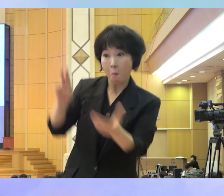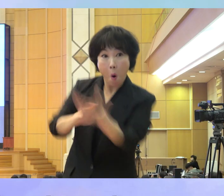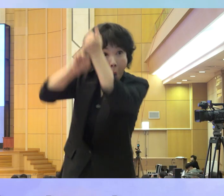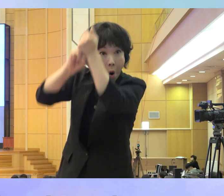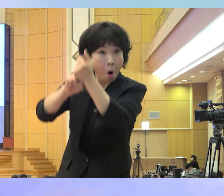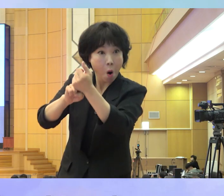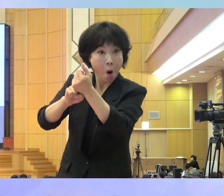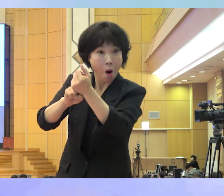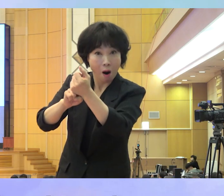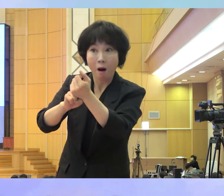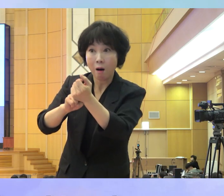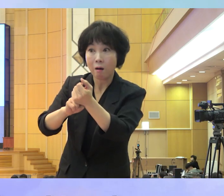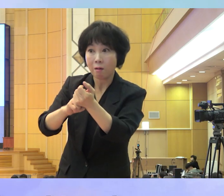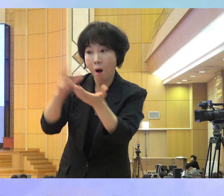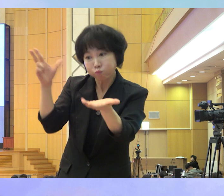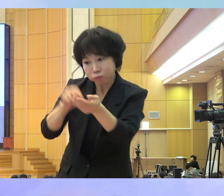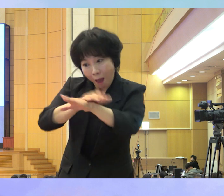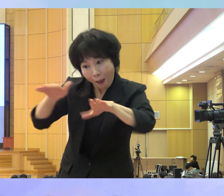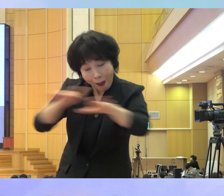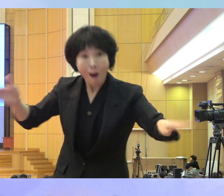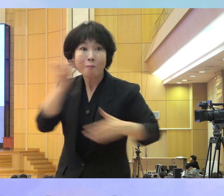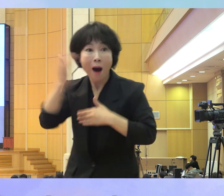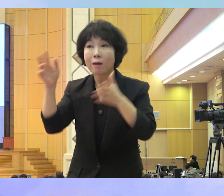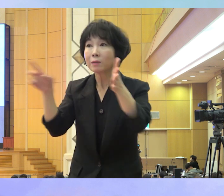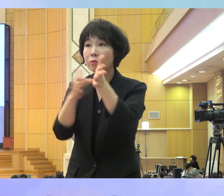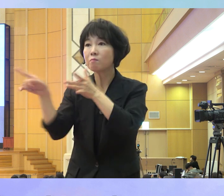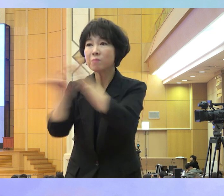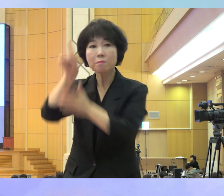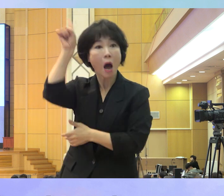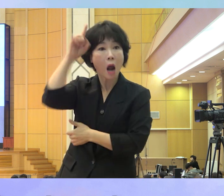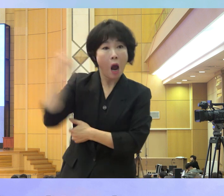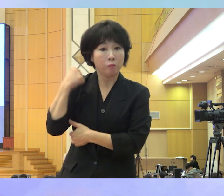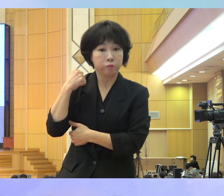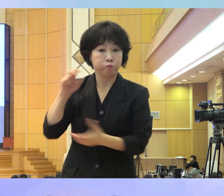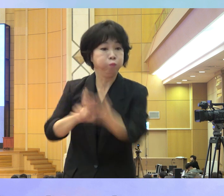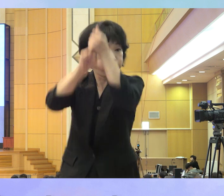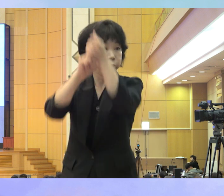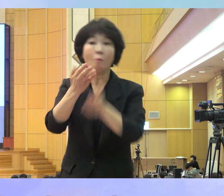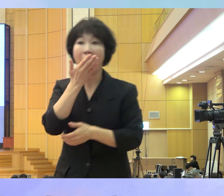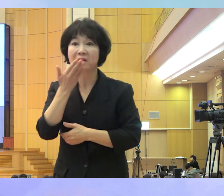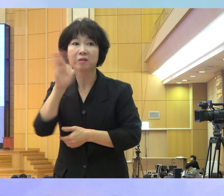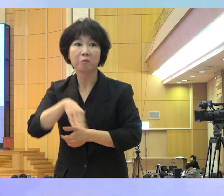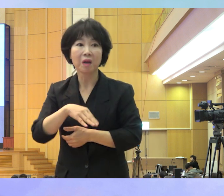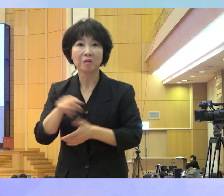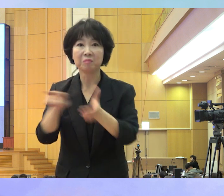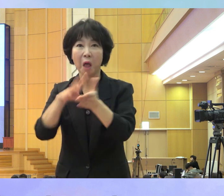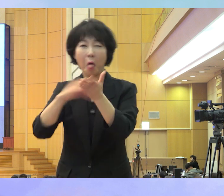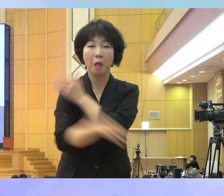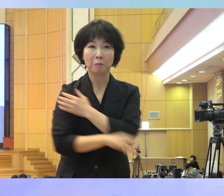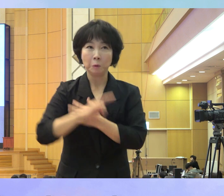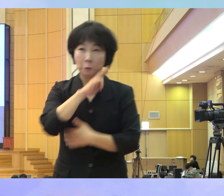역사, 기적의 역사 해결되고 믿음으로 역사가 나타나는 것이고, 야고보서 5장에 가보면